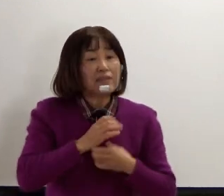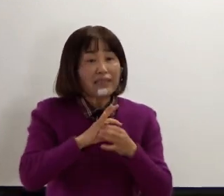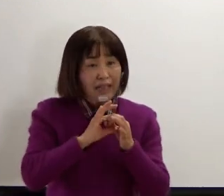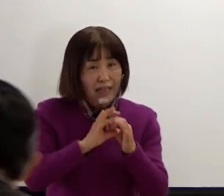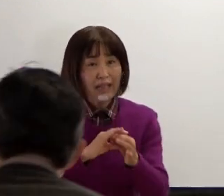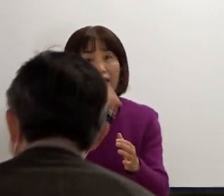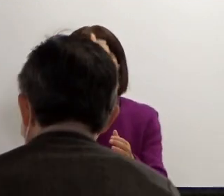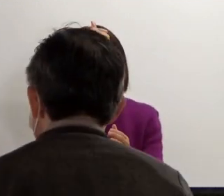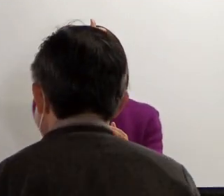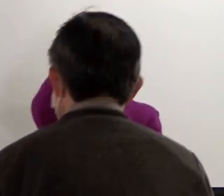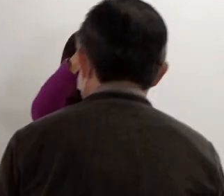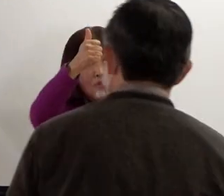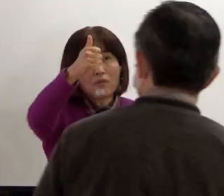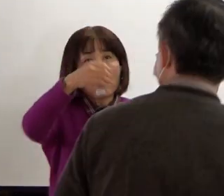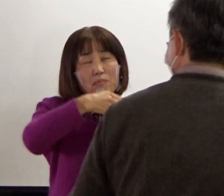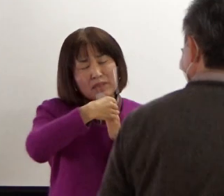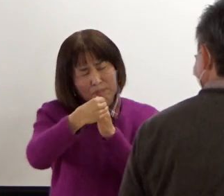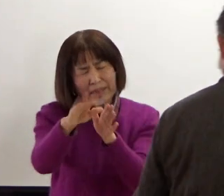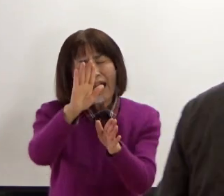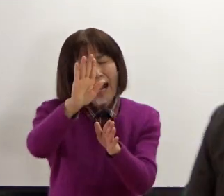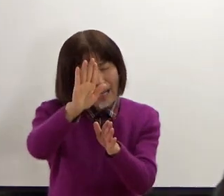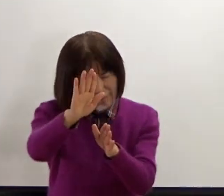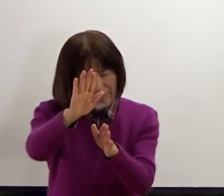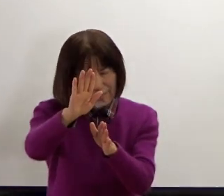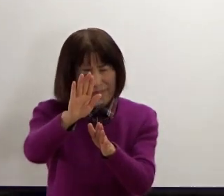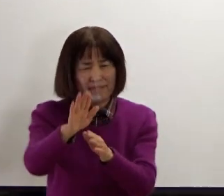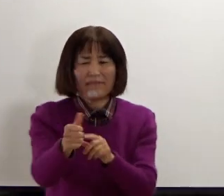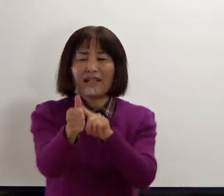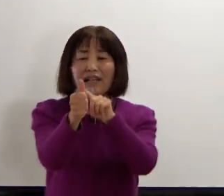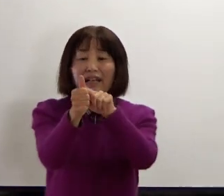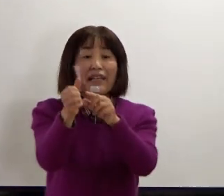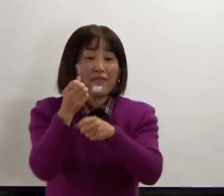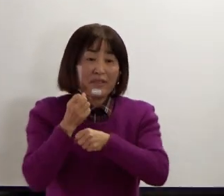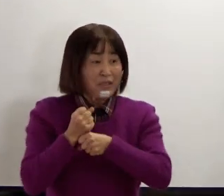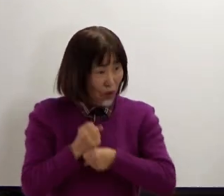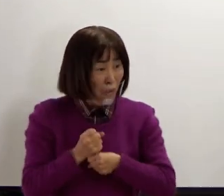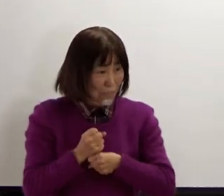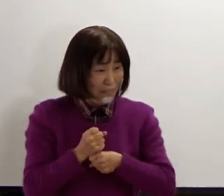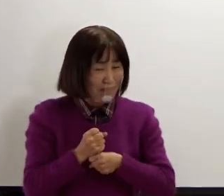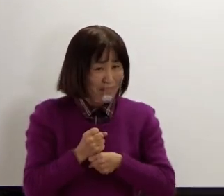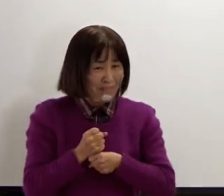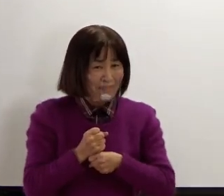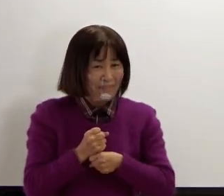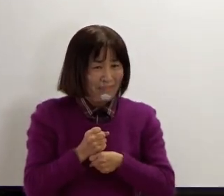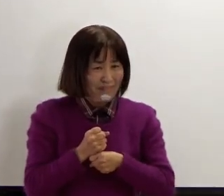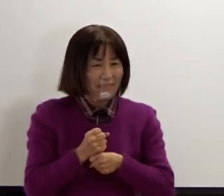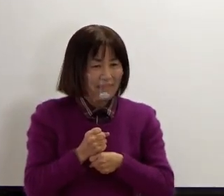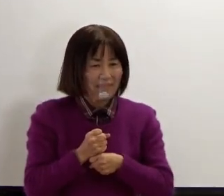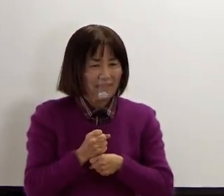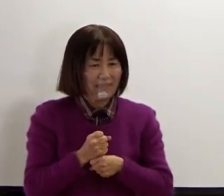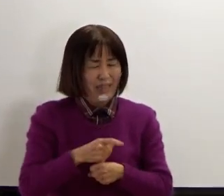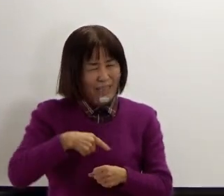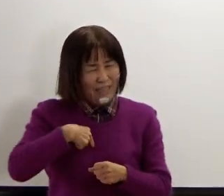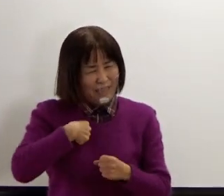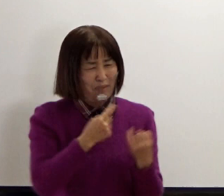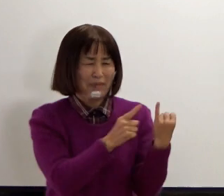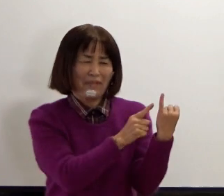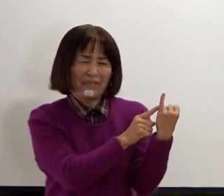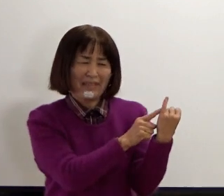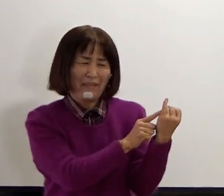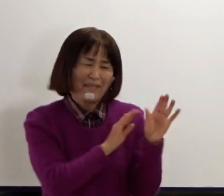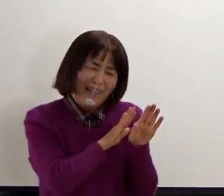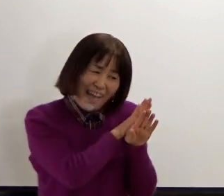律法を守っているんだから、主は必ず子供を与えてくださるに違いないという彼の信仰でもあるし、そしてま